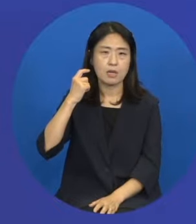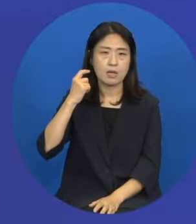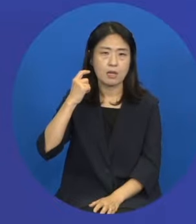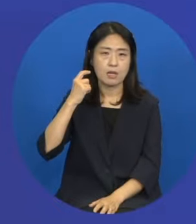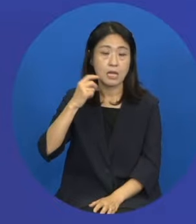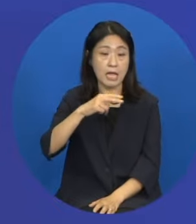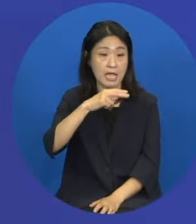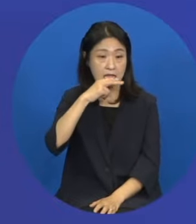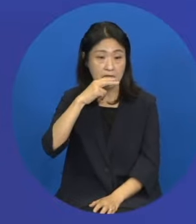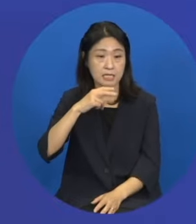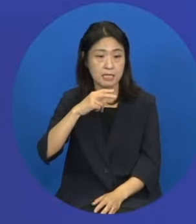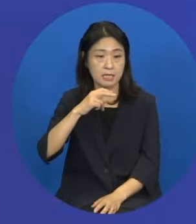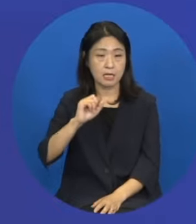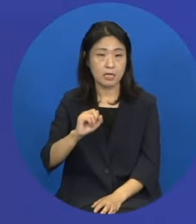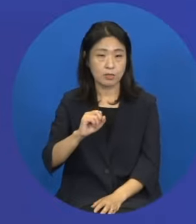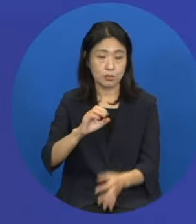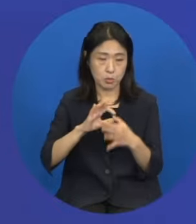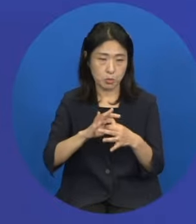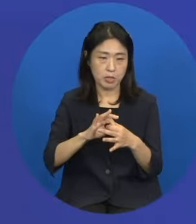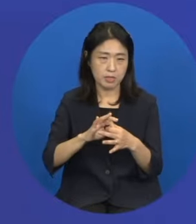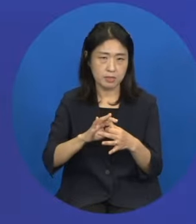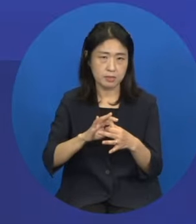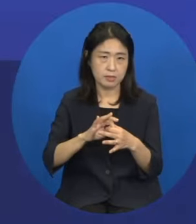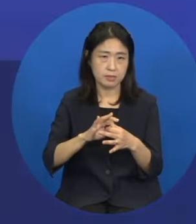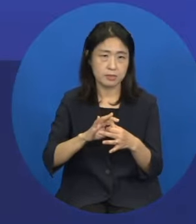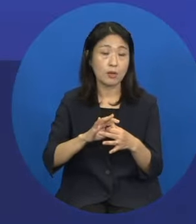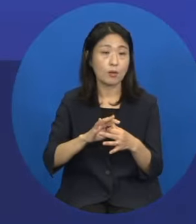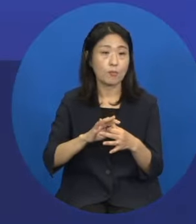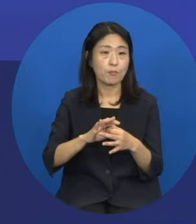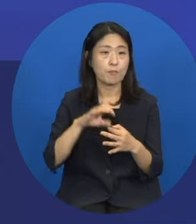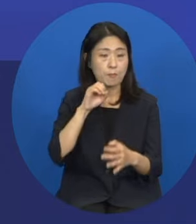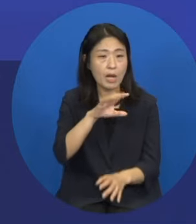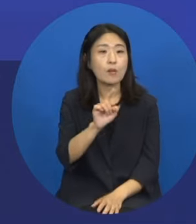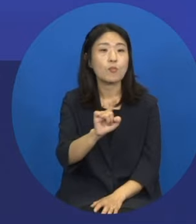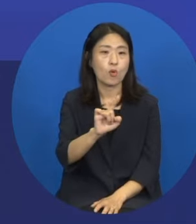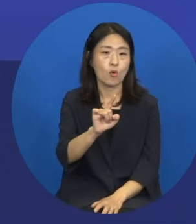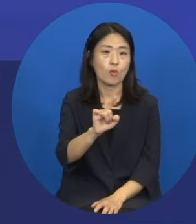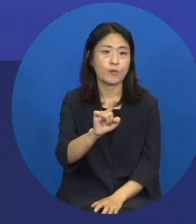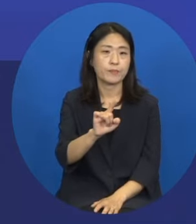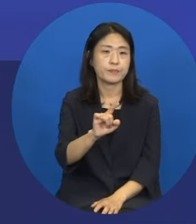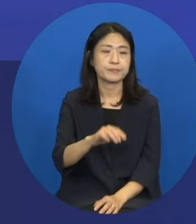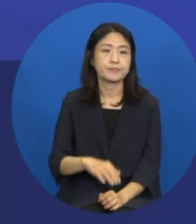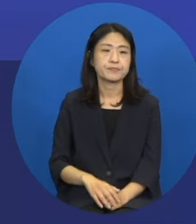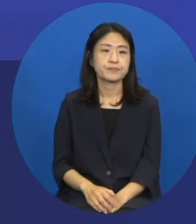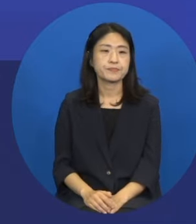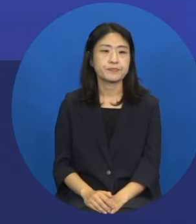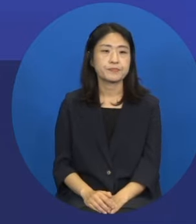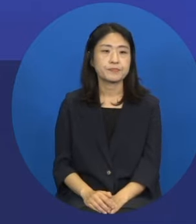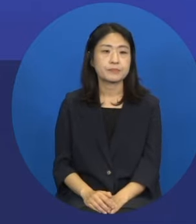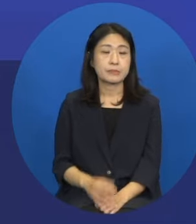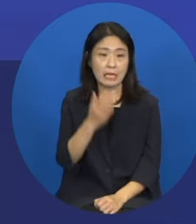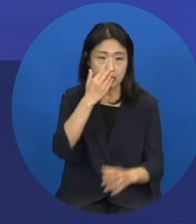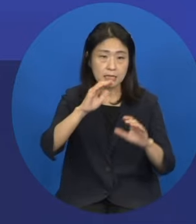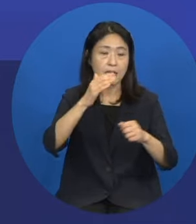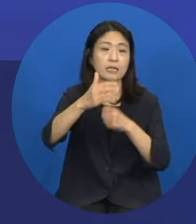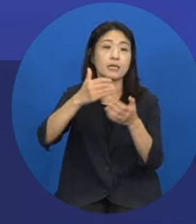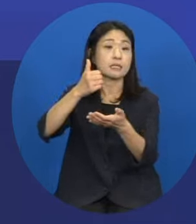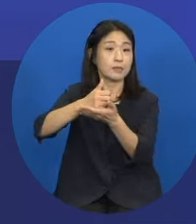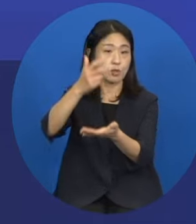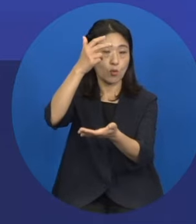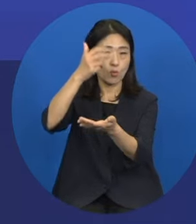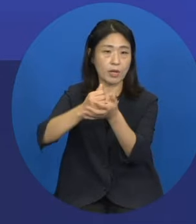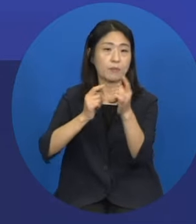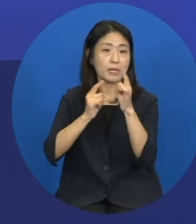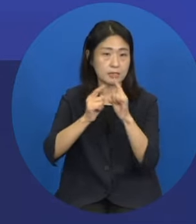이사야를 통해서 이렇게 얘기를 하시는 거예요. 열왕기하 19장 20절이죠. 아모스의 아들 이사야가 히스기야에게 보내 이르되 이스라엘 하나님 여호와의